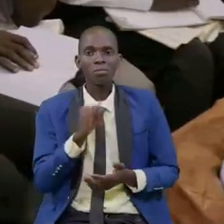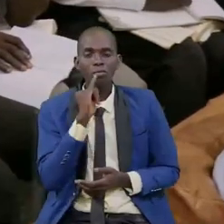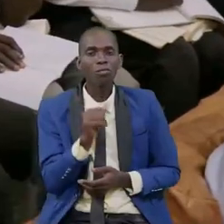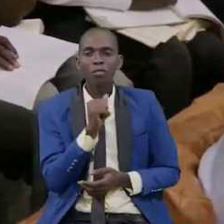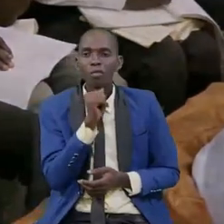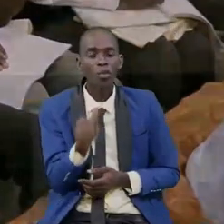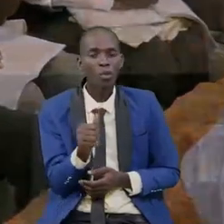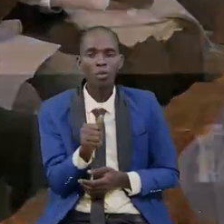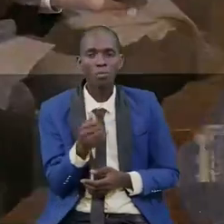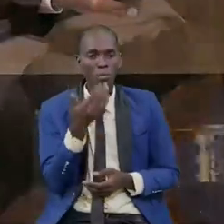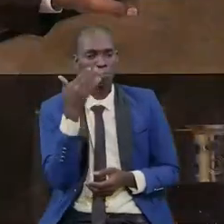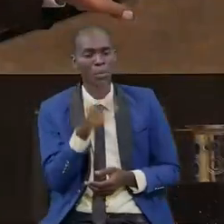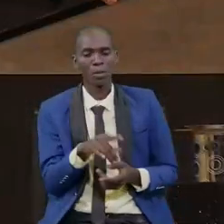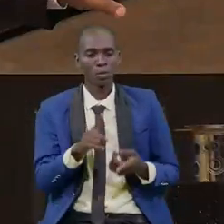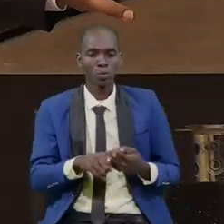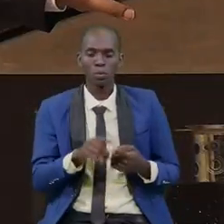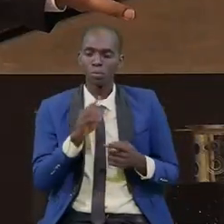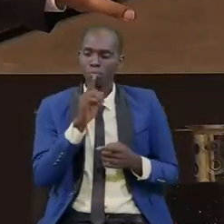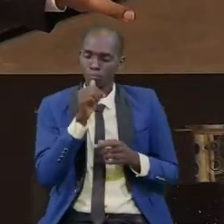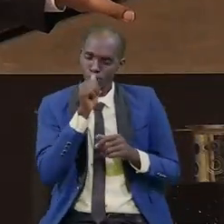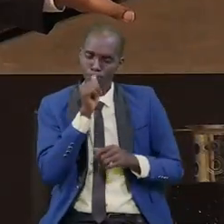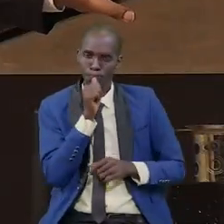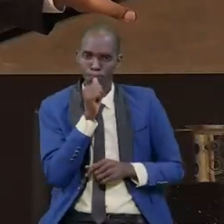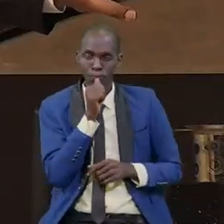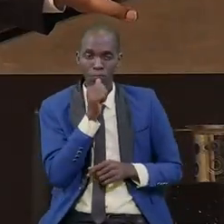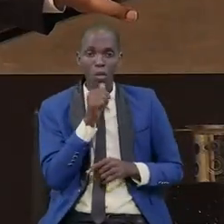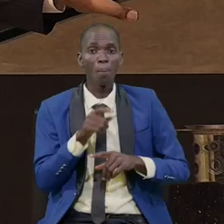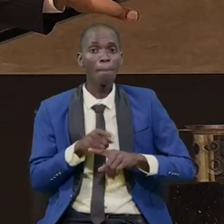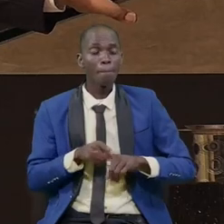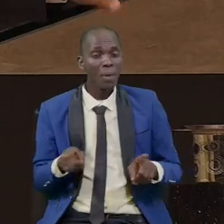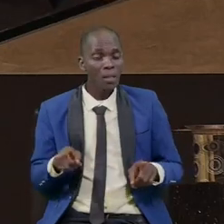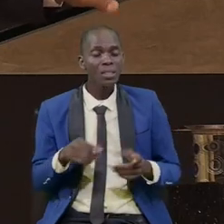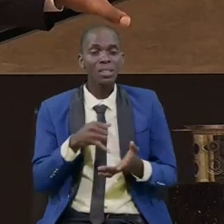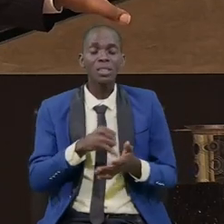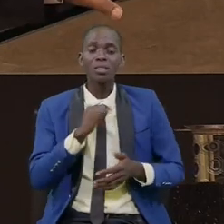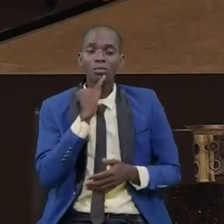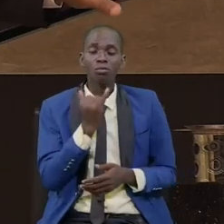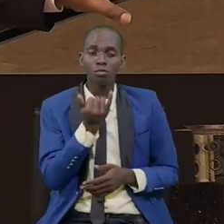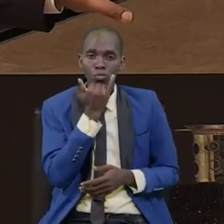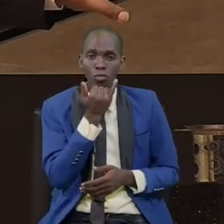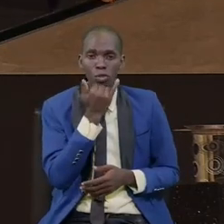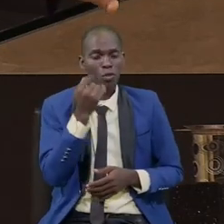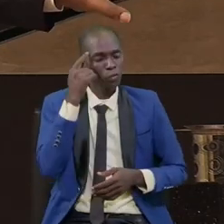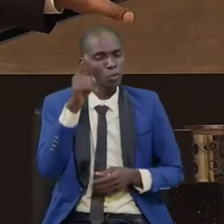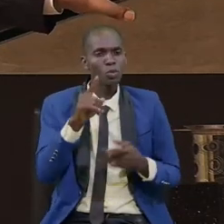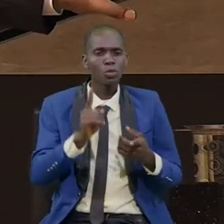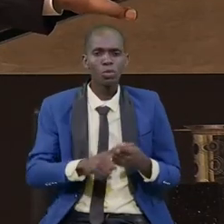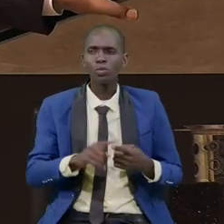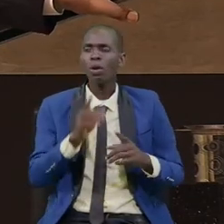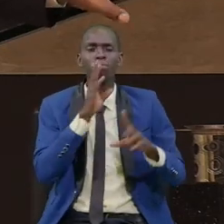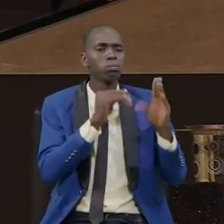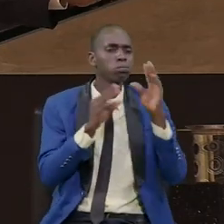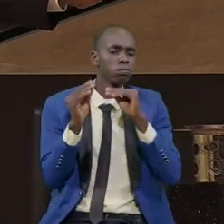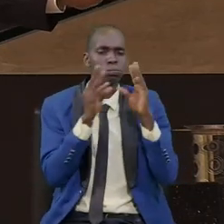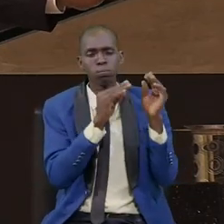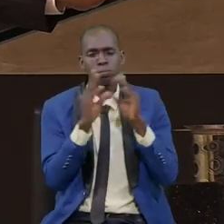Ce n'est pas un crime de se taire, mais plutôt, c'est un crime d'être trop